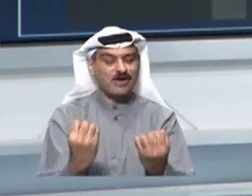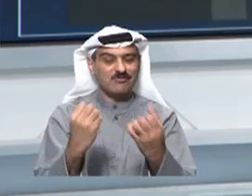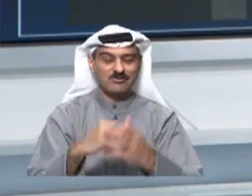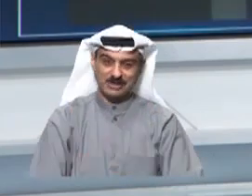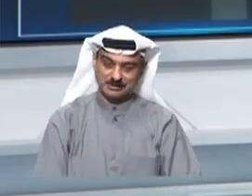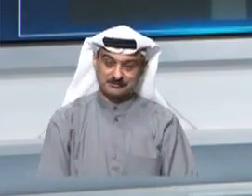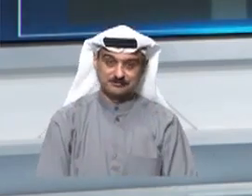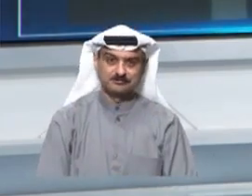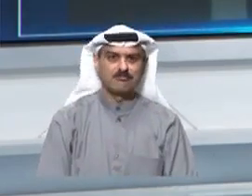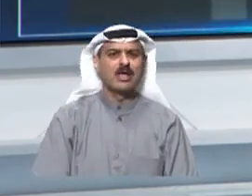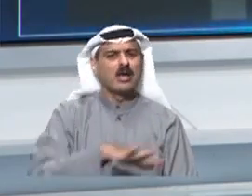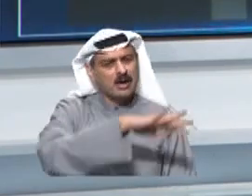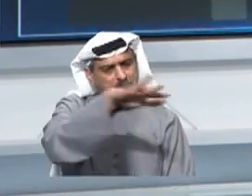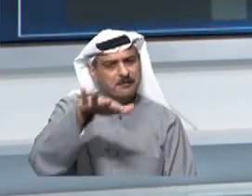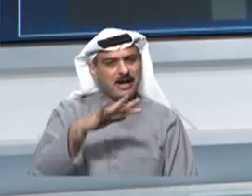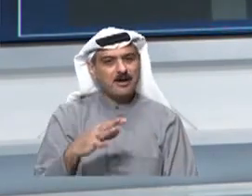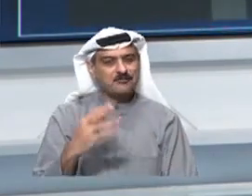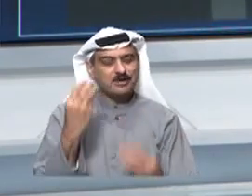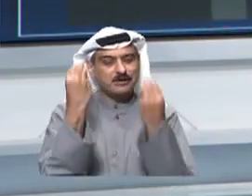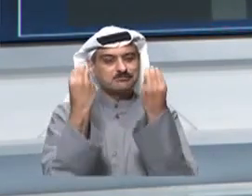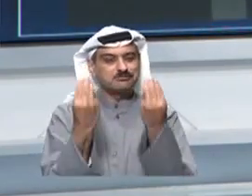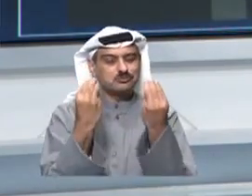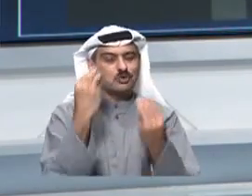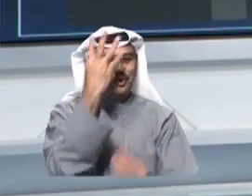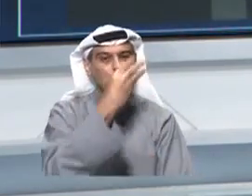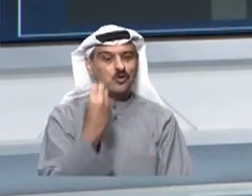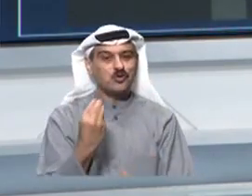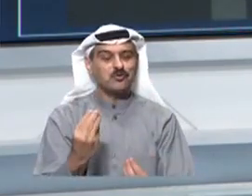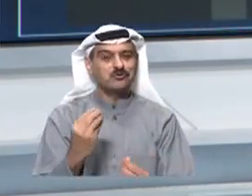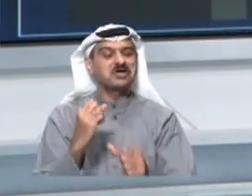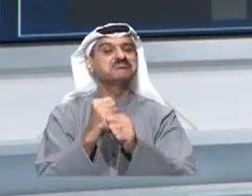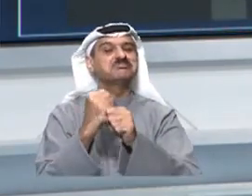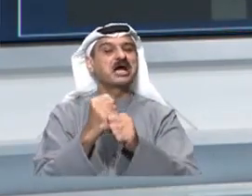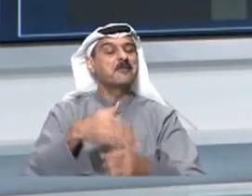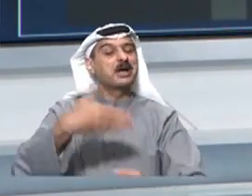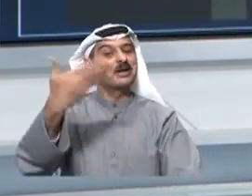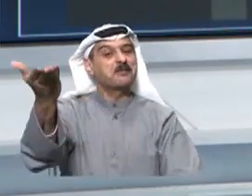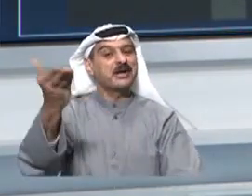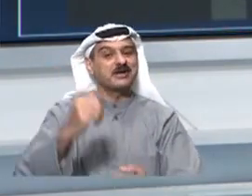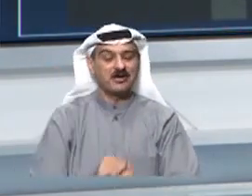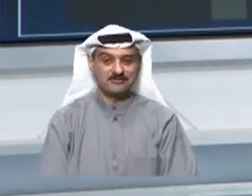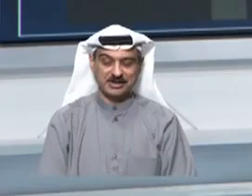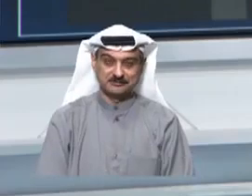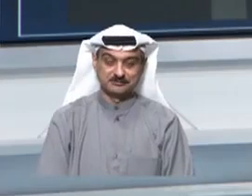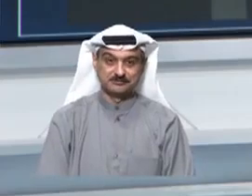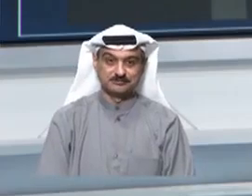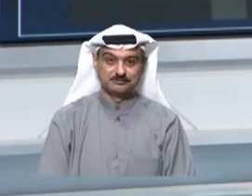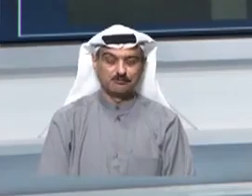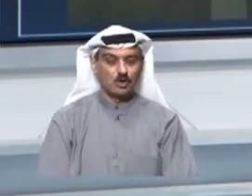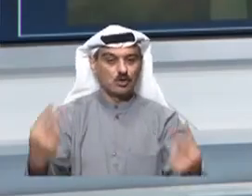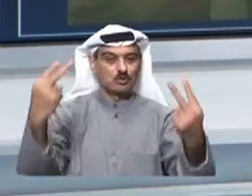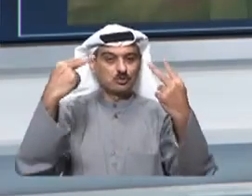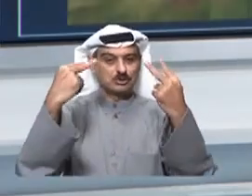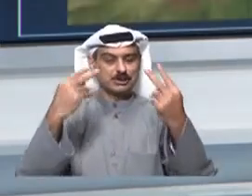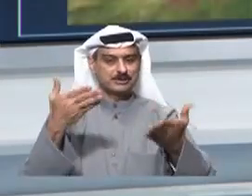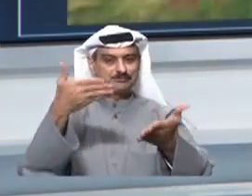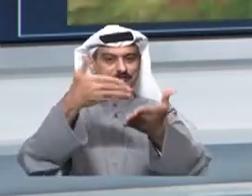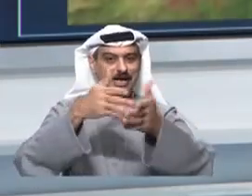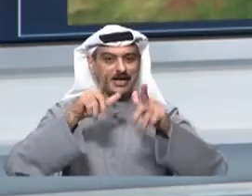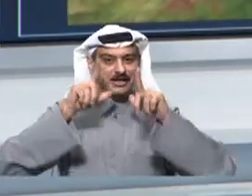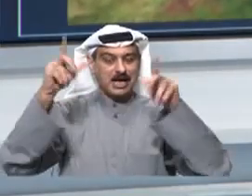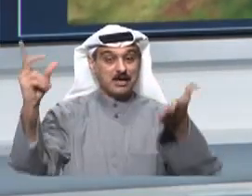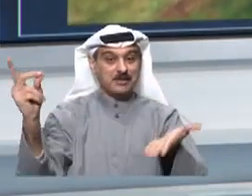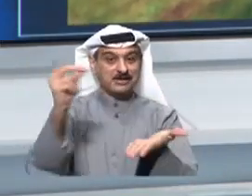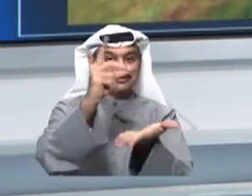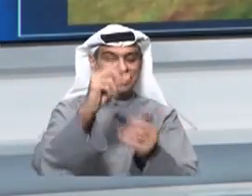عام أجواء راح تكون لطيفة ومناسبة جدا لممارسة جميع الأنشطة والهوايات الخارجية. أعزائي المشاهدين إلى هنا تنتهي جولتنا